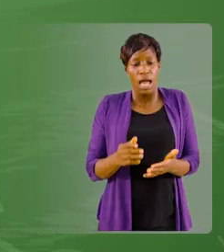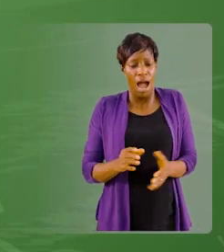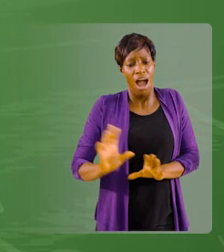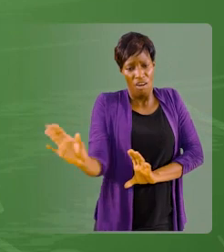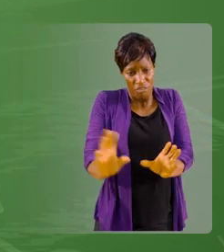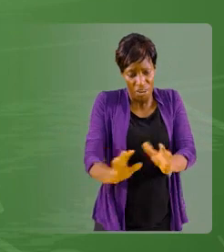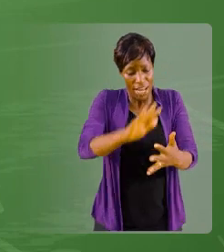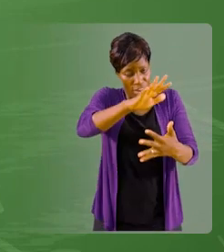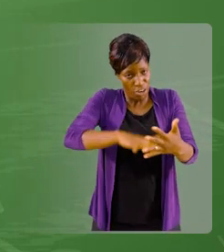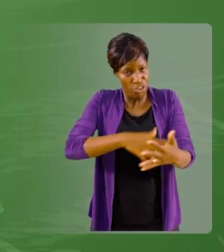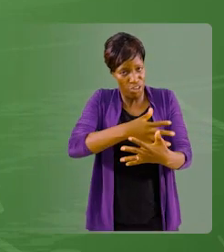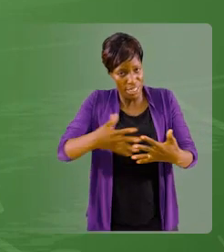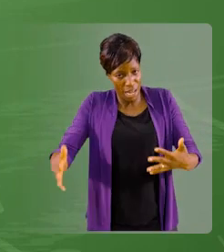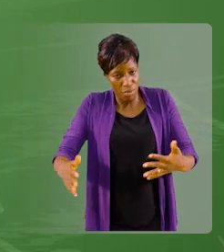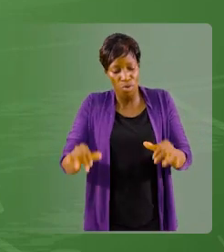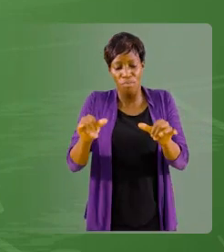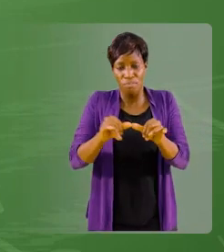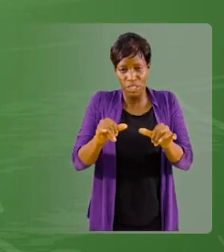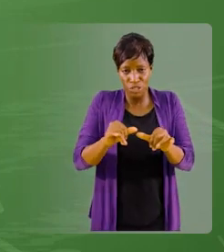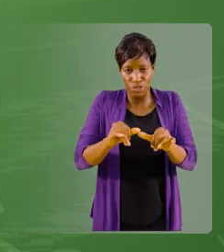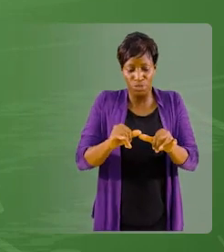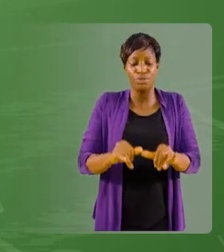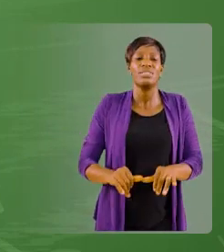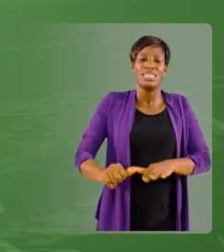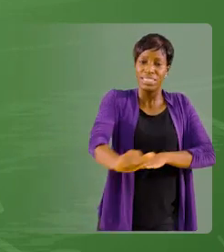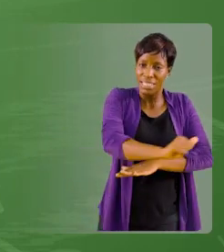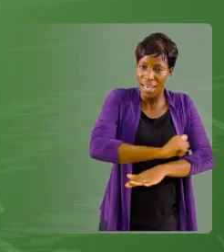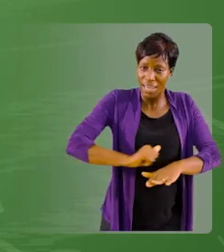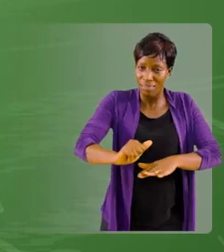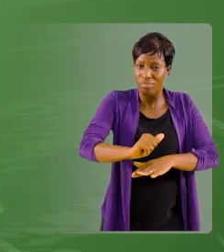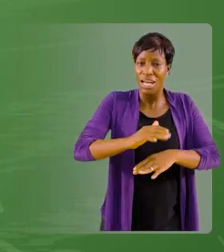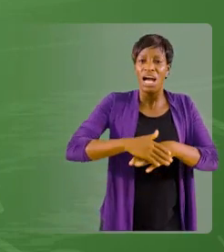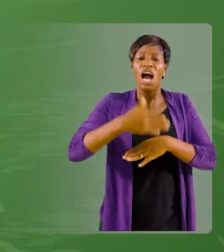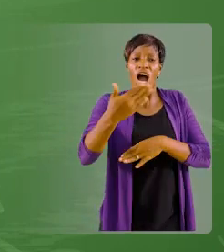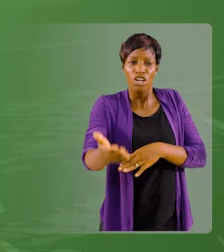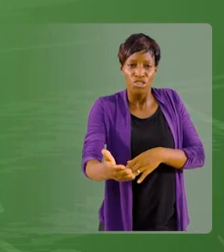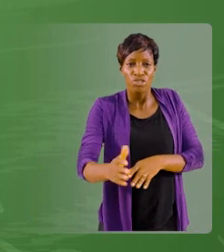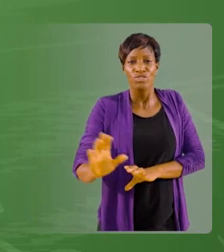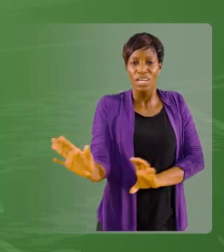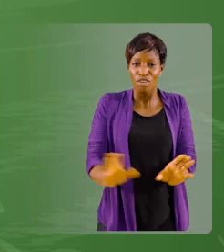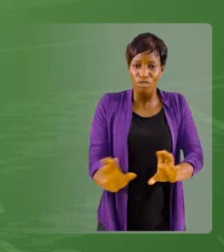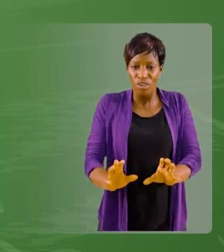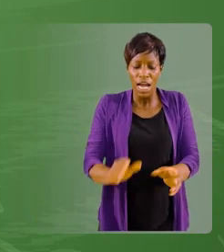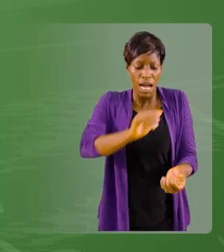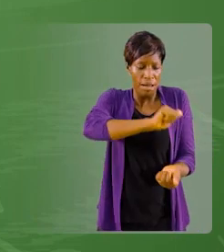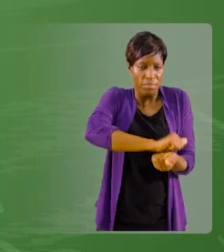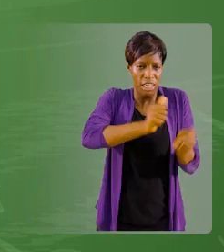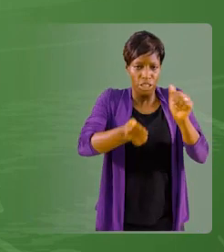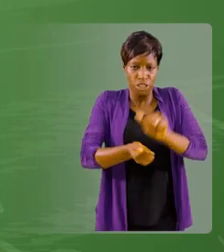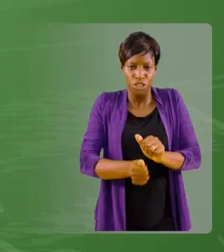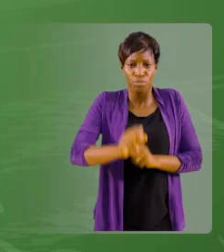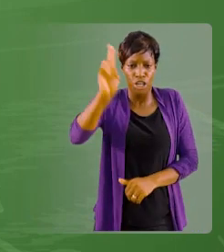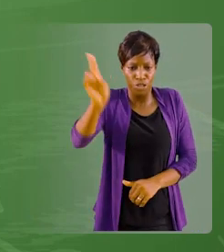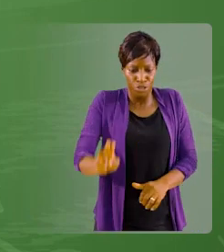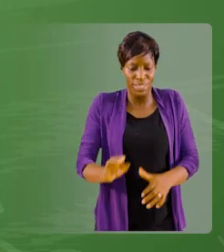établir le tableau des mesures d'air. Ensuite, nous allons faire les changements d'unité